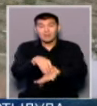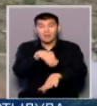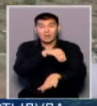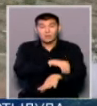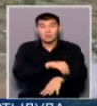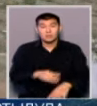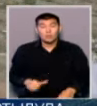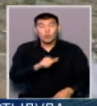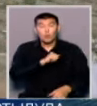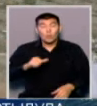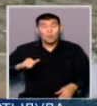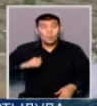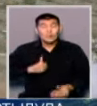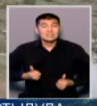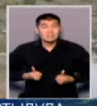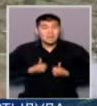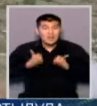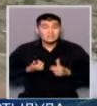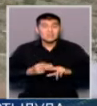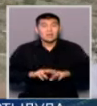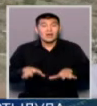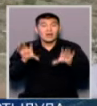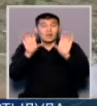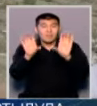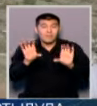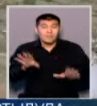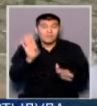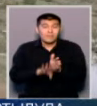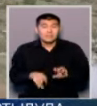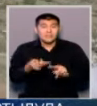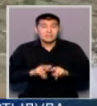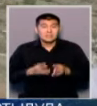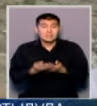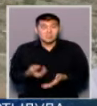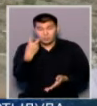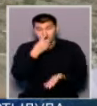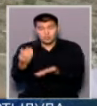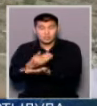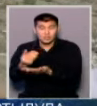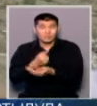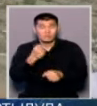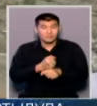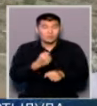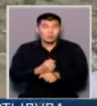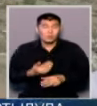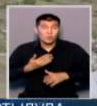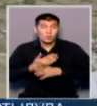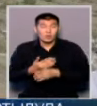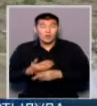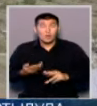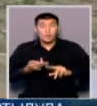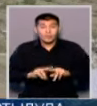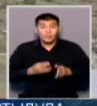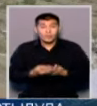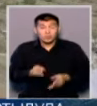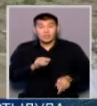осы өз күштерімен заңсыз орналасқан қоқыстардың бәрін шығарып жатыр. Осы рейдтік шаралар,